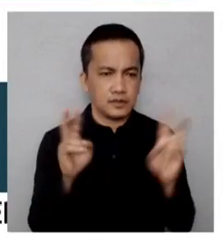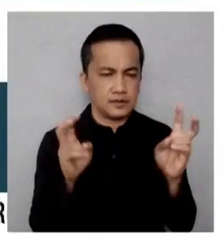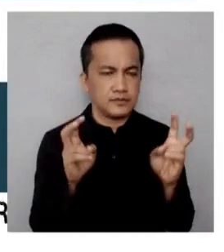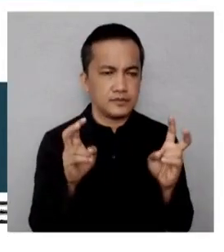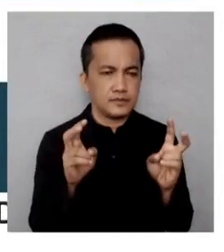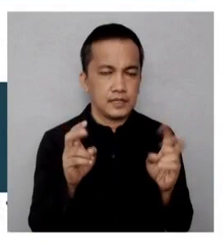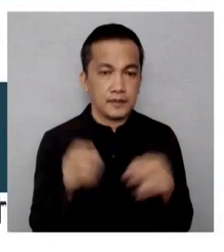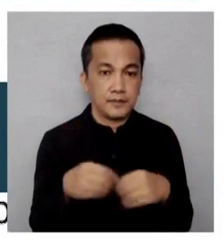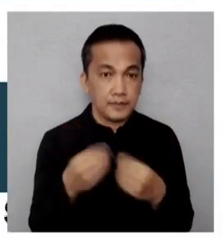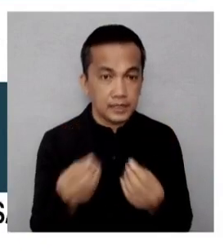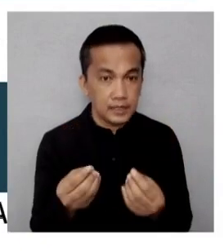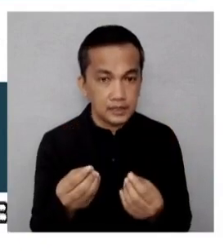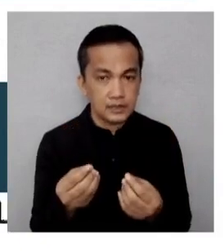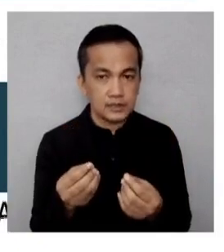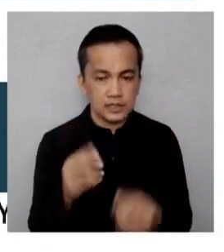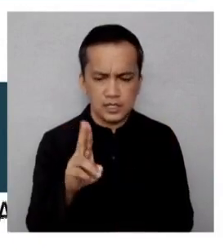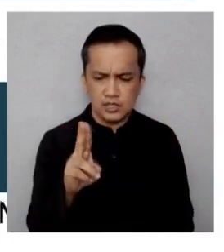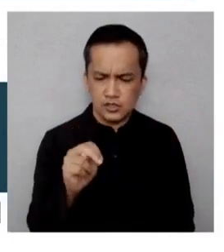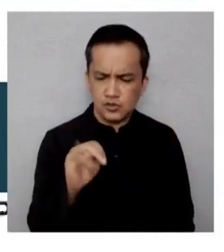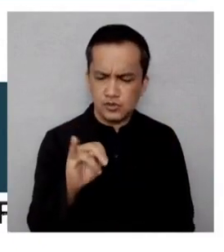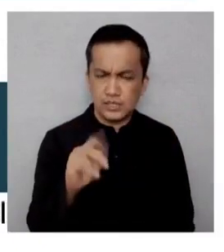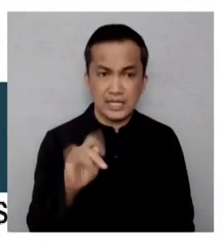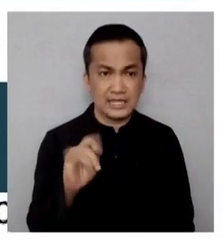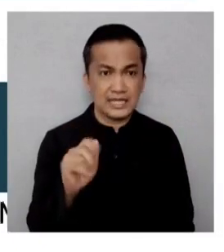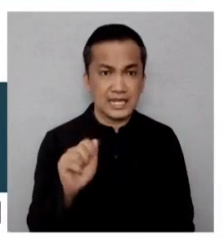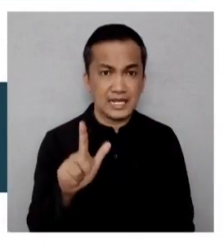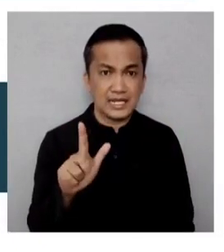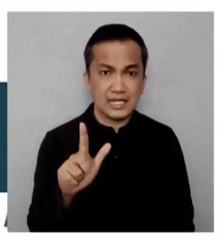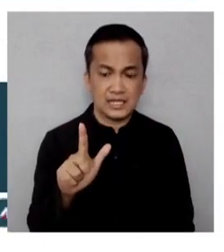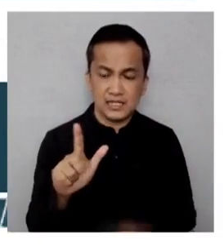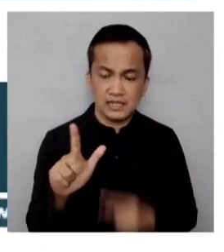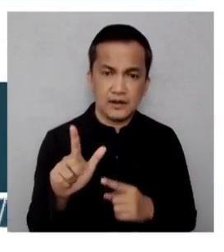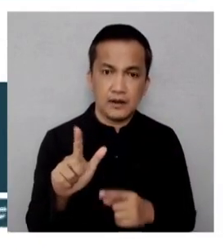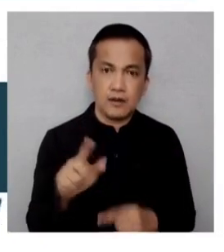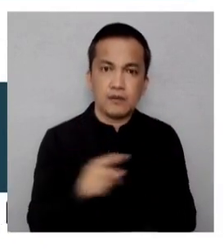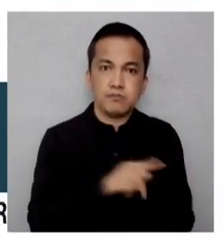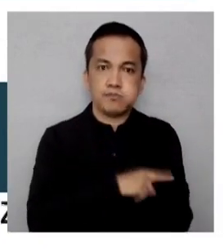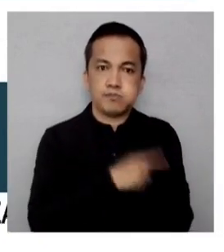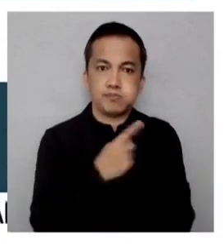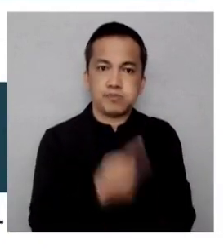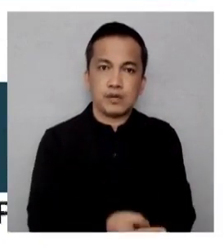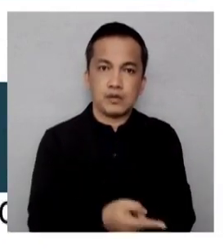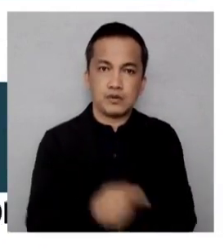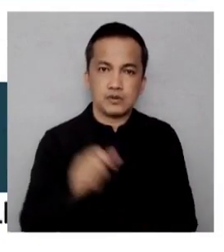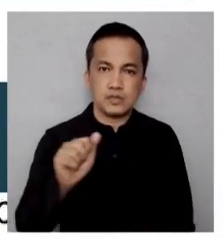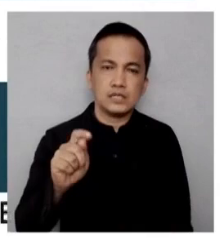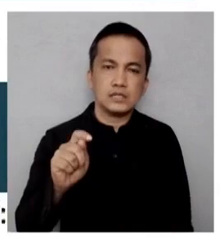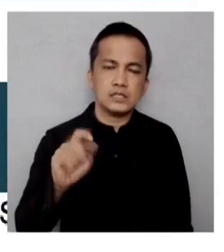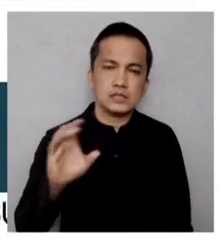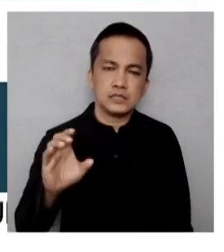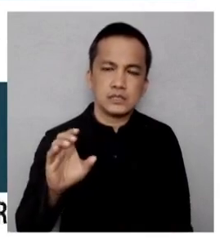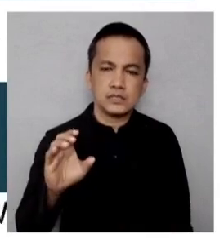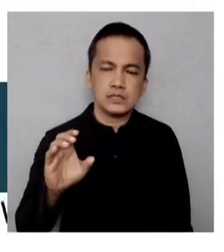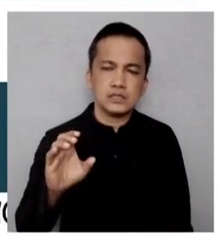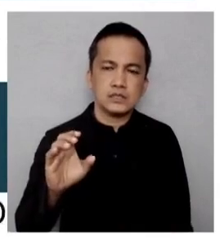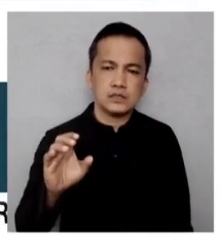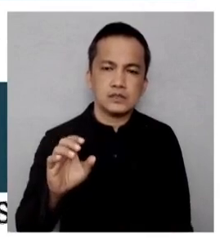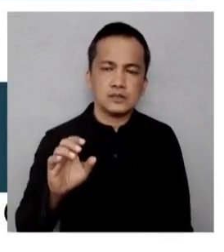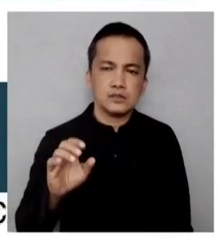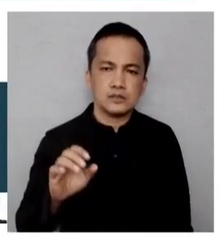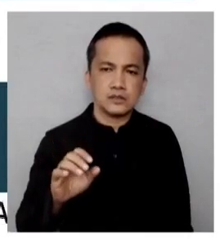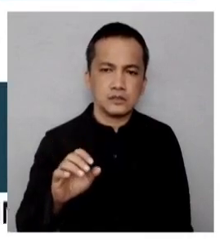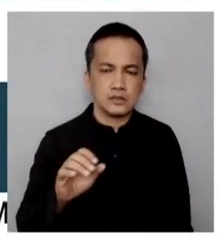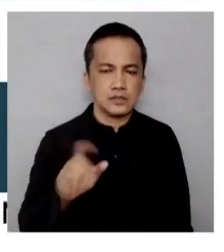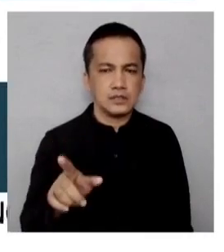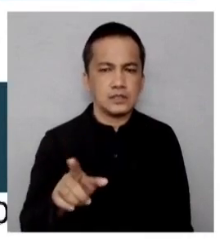pagbibigay ng unilateral na power dito sa ATC sa pagde-designate ng